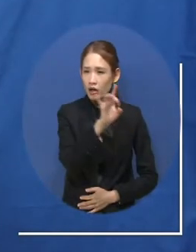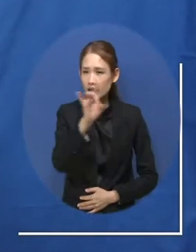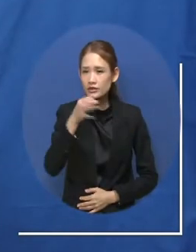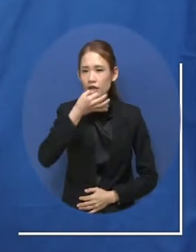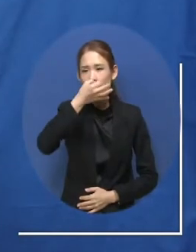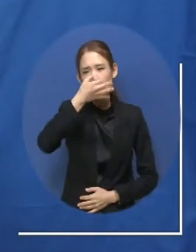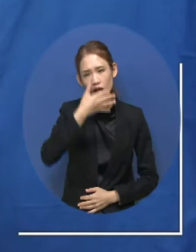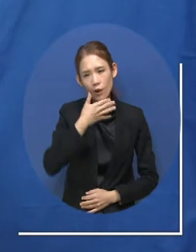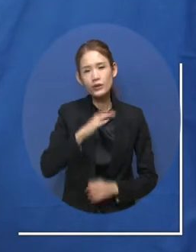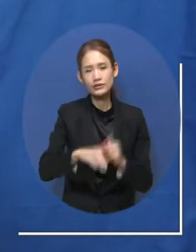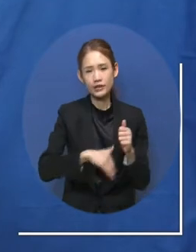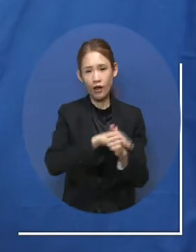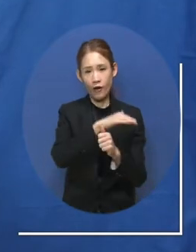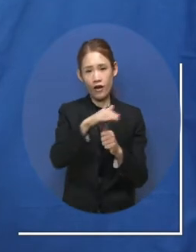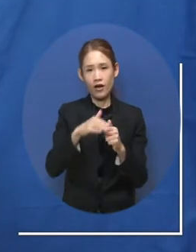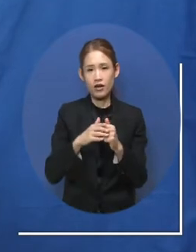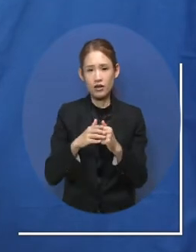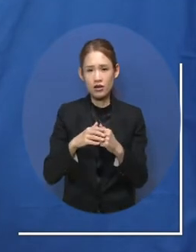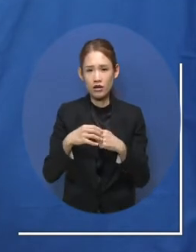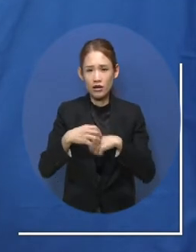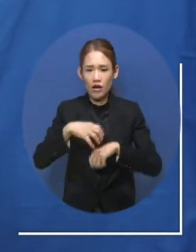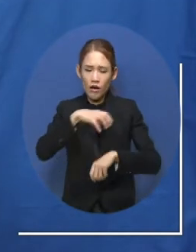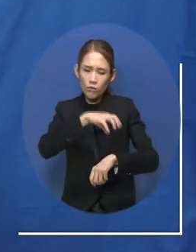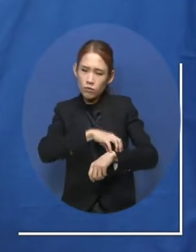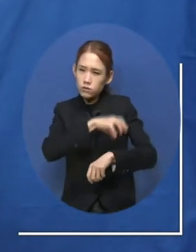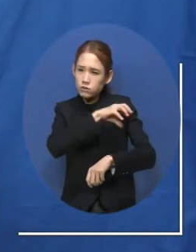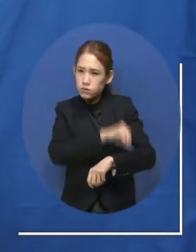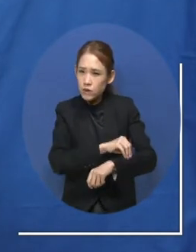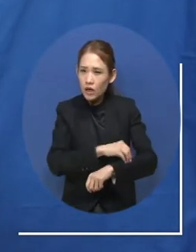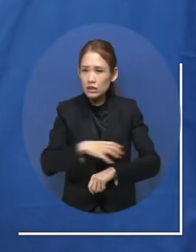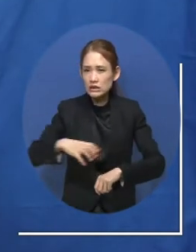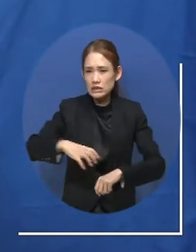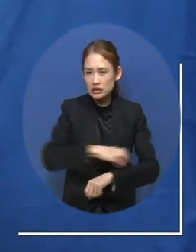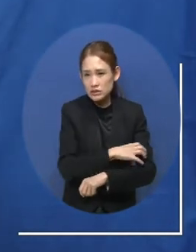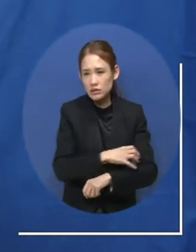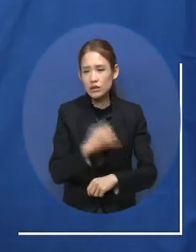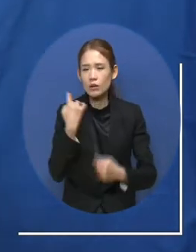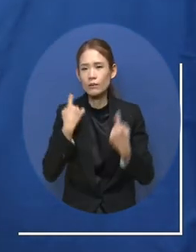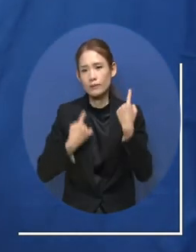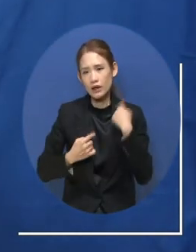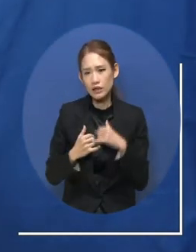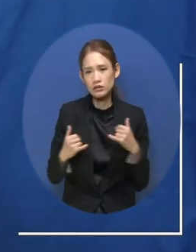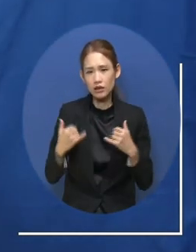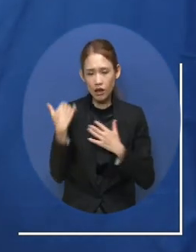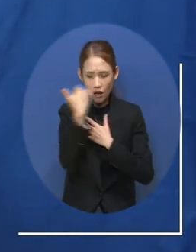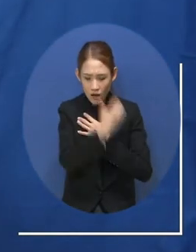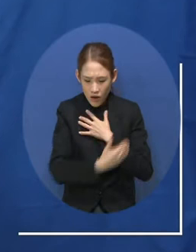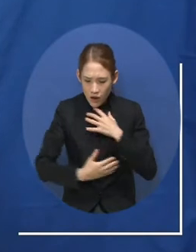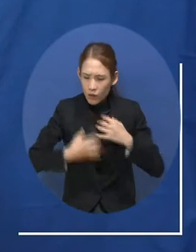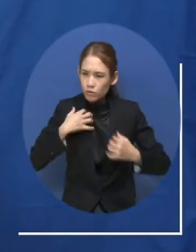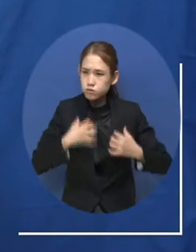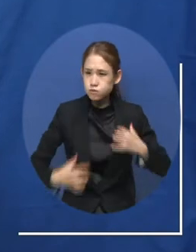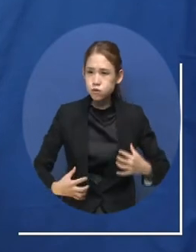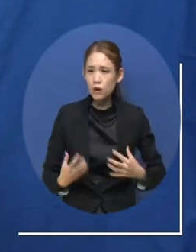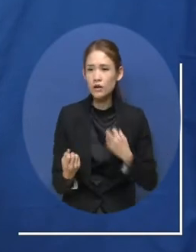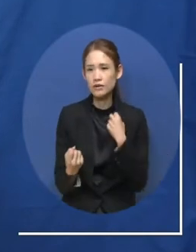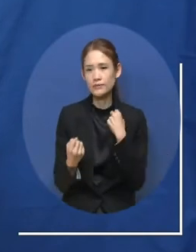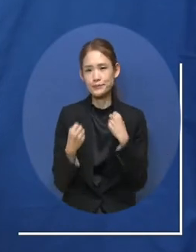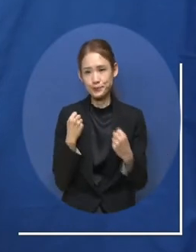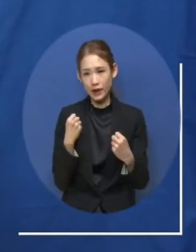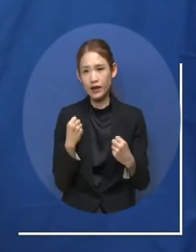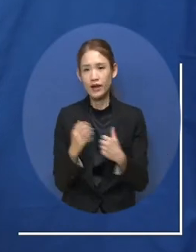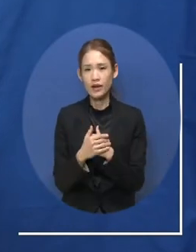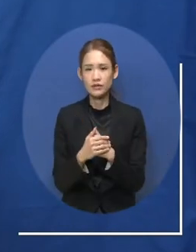상황들로 멍들고 긁히고 배인 상처들이 온몸 가득일지라도 절대로